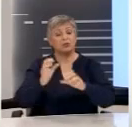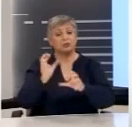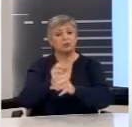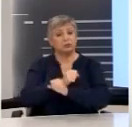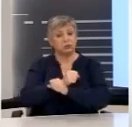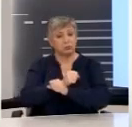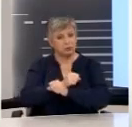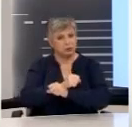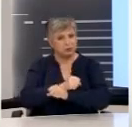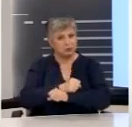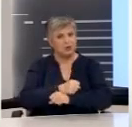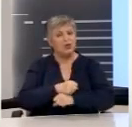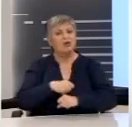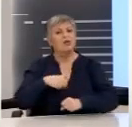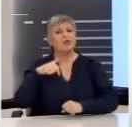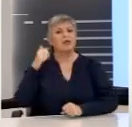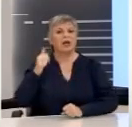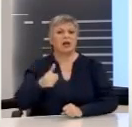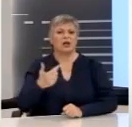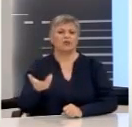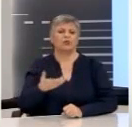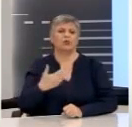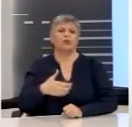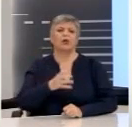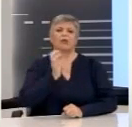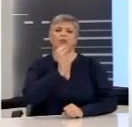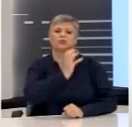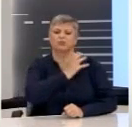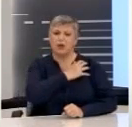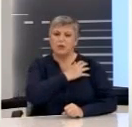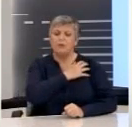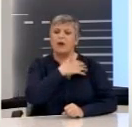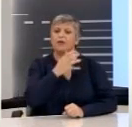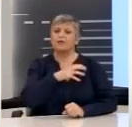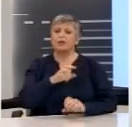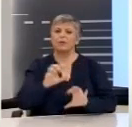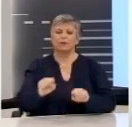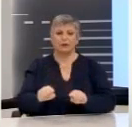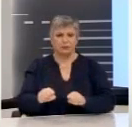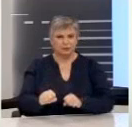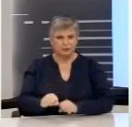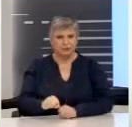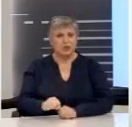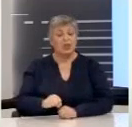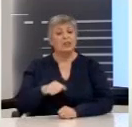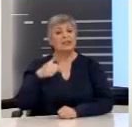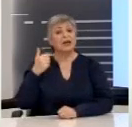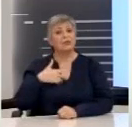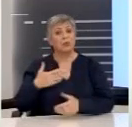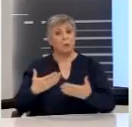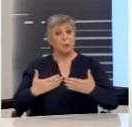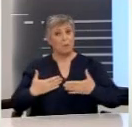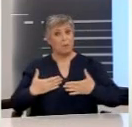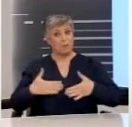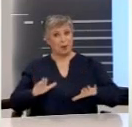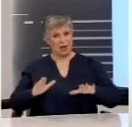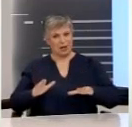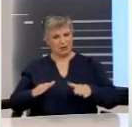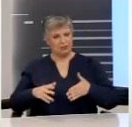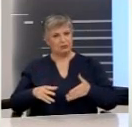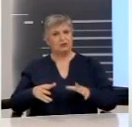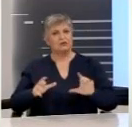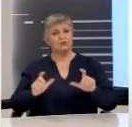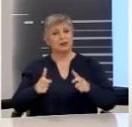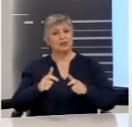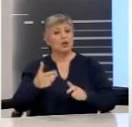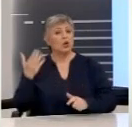τις αρχές, τις τελωνιακές που έκαναν αυτή την ωραία κίνηση, και ό του θαύματος επί Πρωθυπουργίας